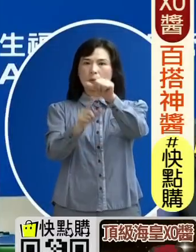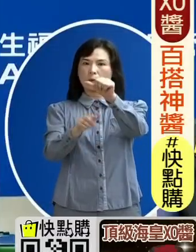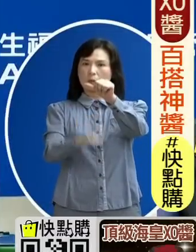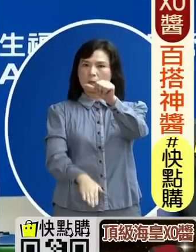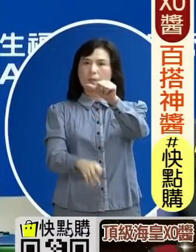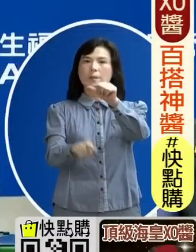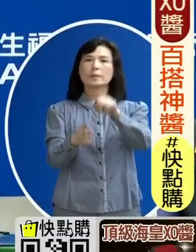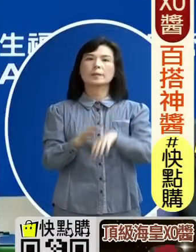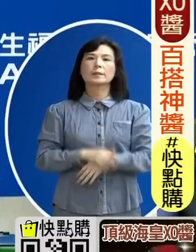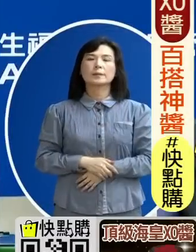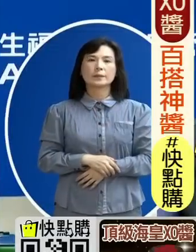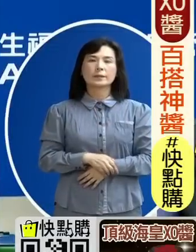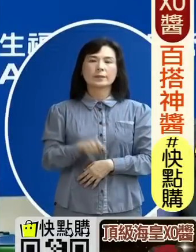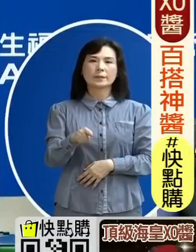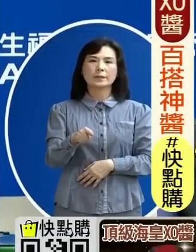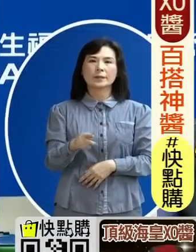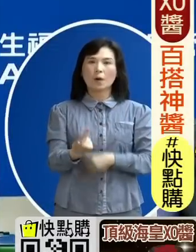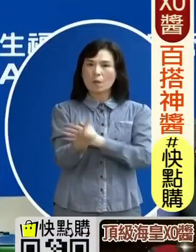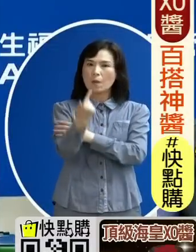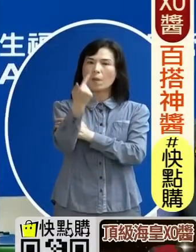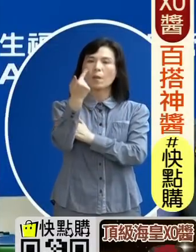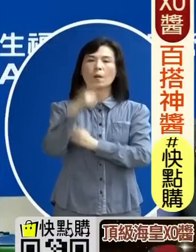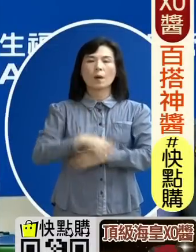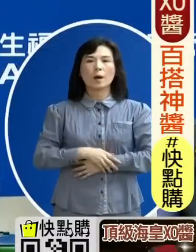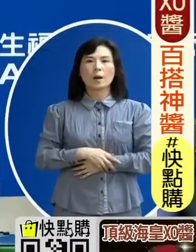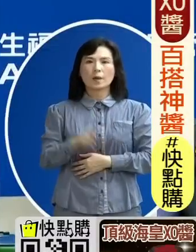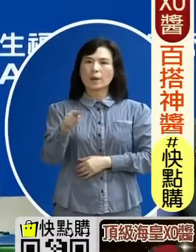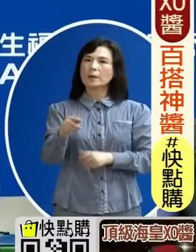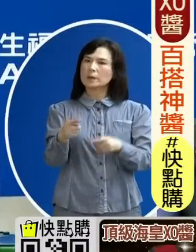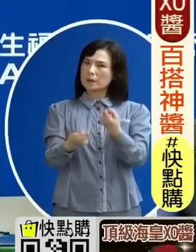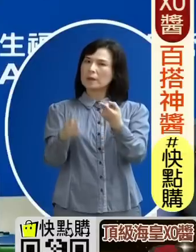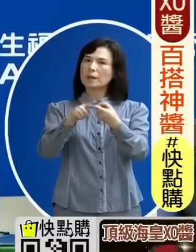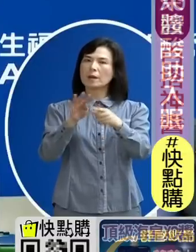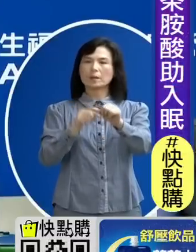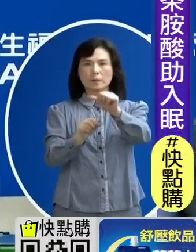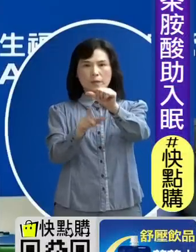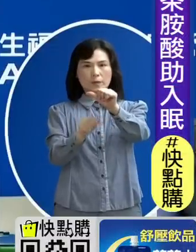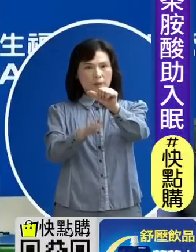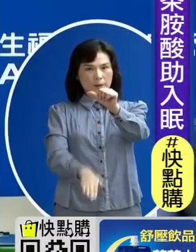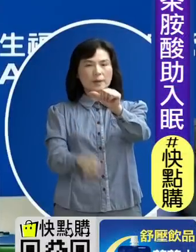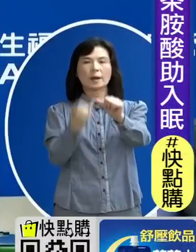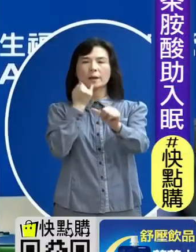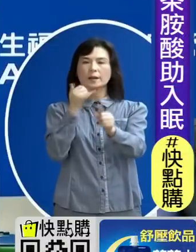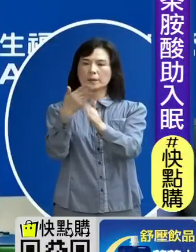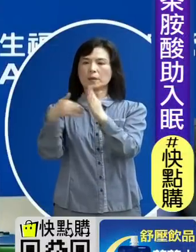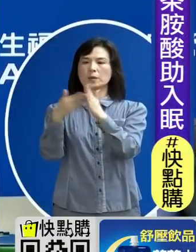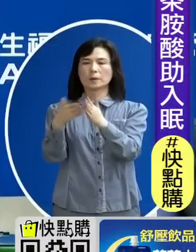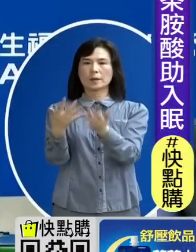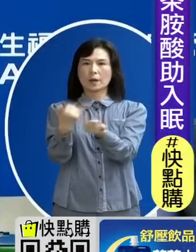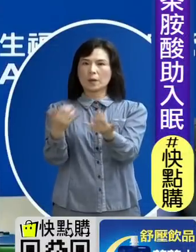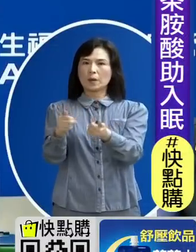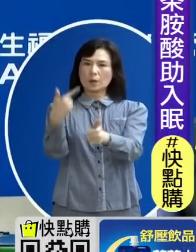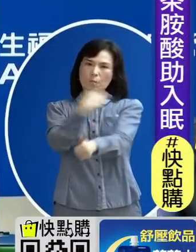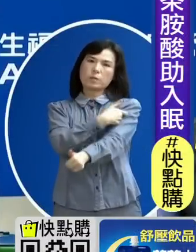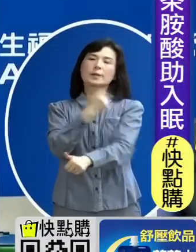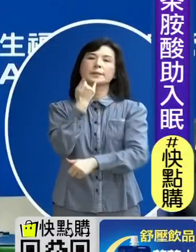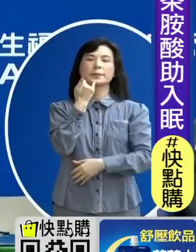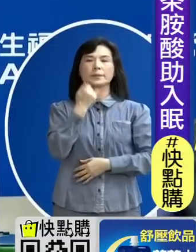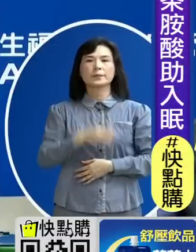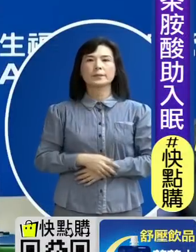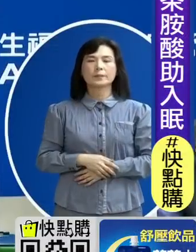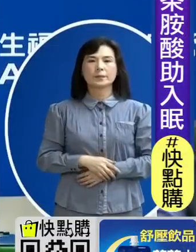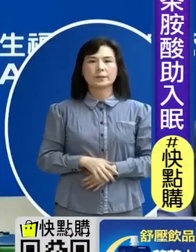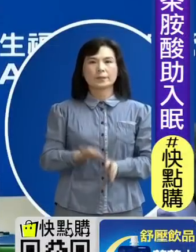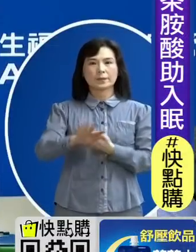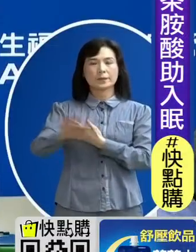便宜的快筛可以使用，你在想要怎么样让台厂多赚一点钱？这样指挥官还要继续这样做下去吗？还想要选举吗？